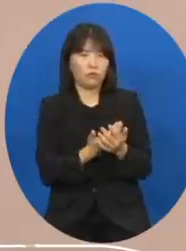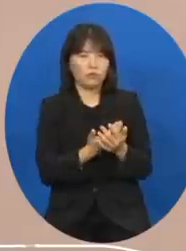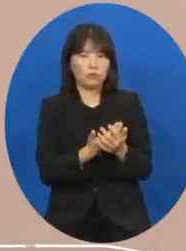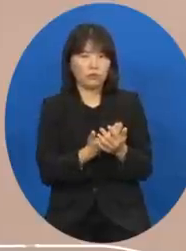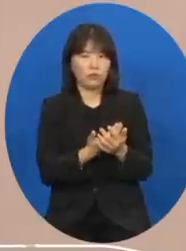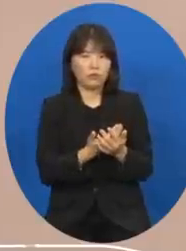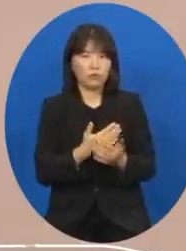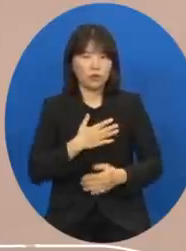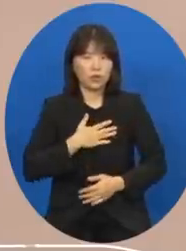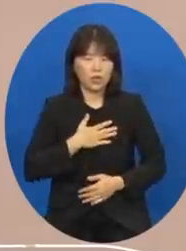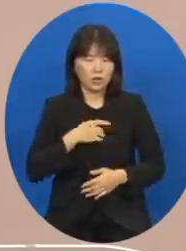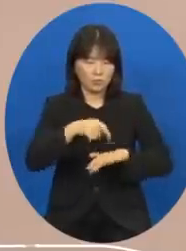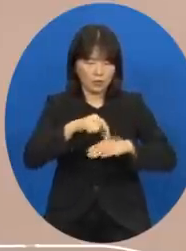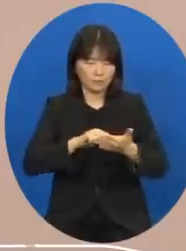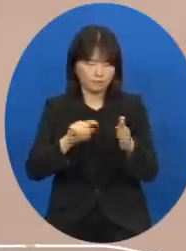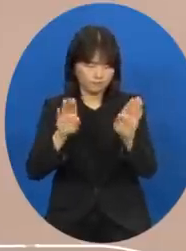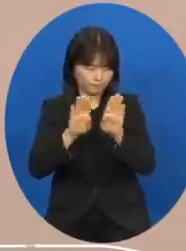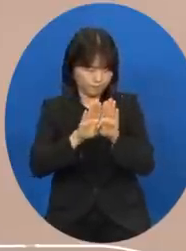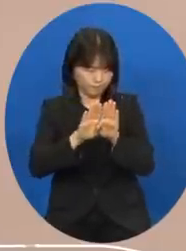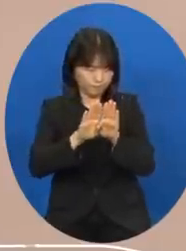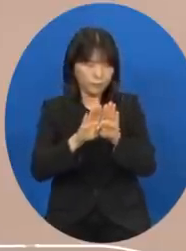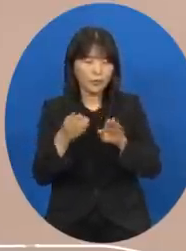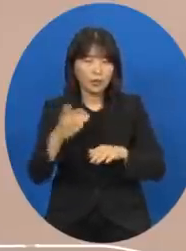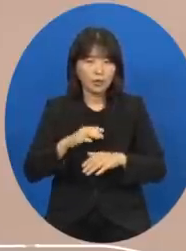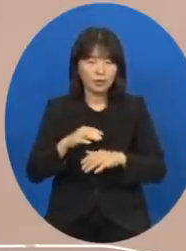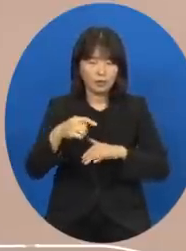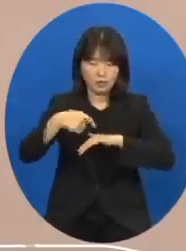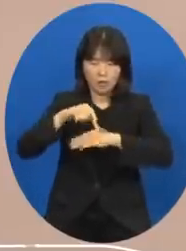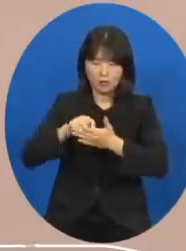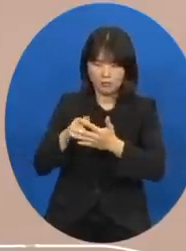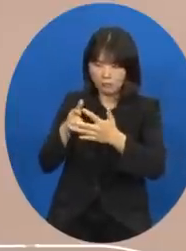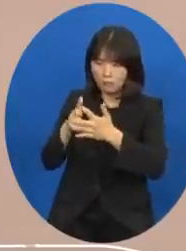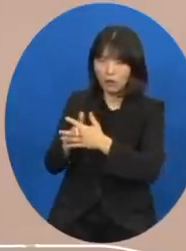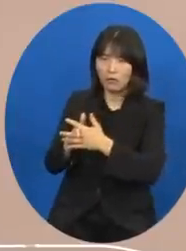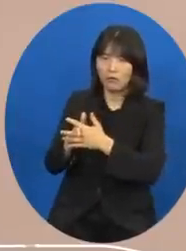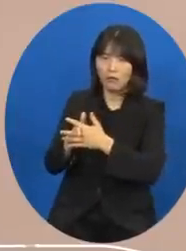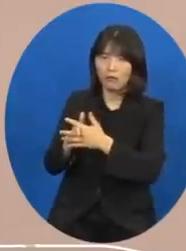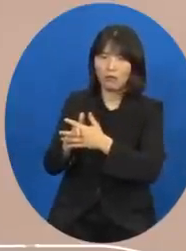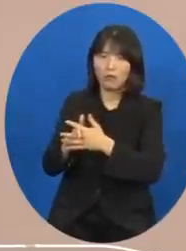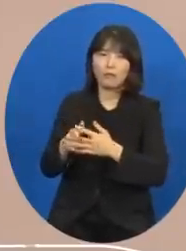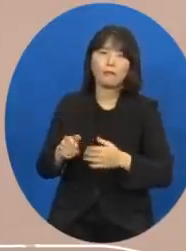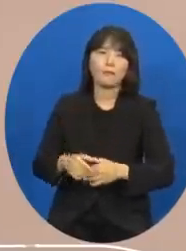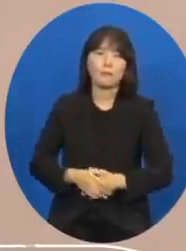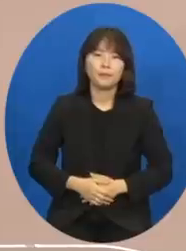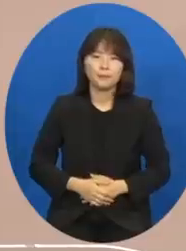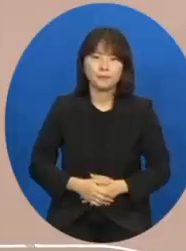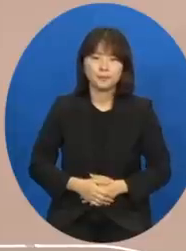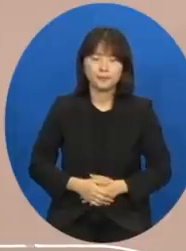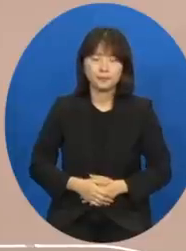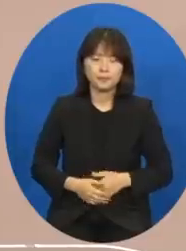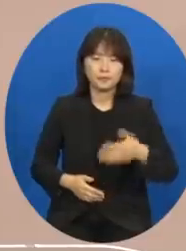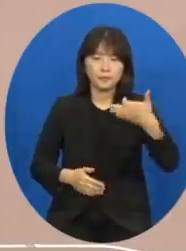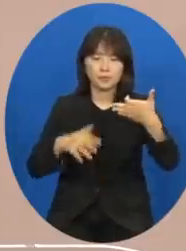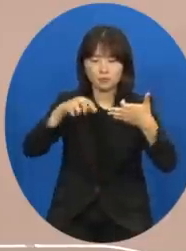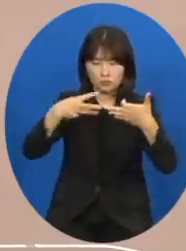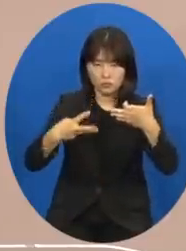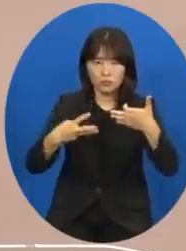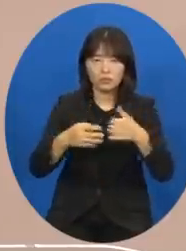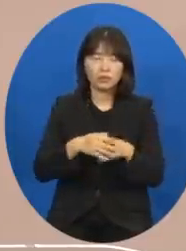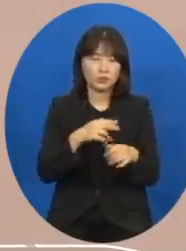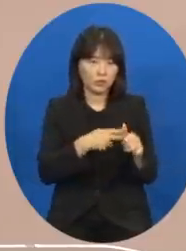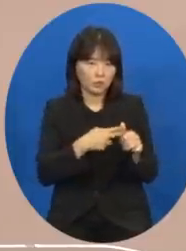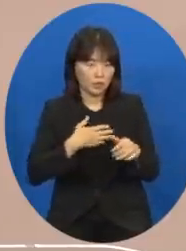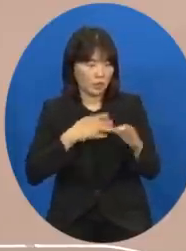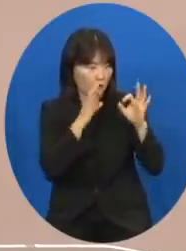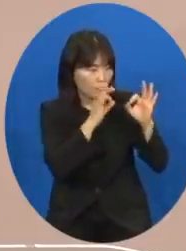자기는 그렇게 마음을 꼭 닫고 있었는데 마음을 꿰뚫어 보시는 거죠. 그래서 19절에 선생님, 내가